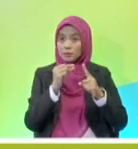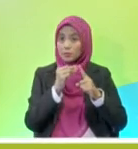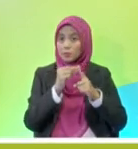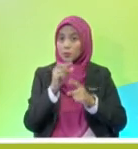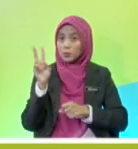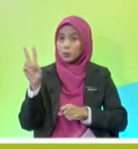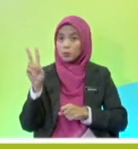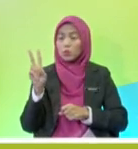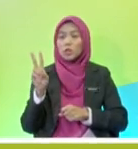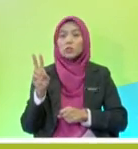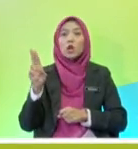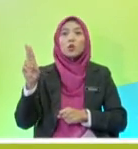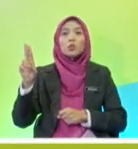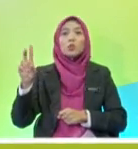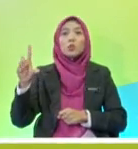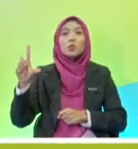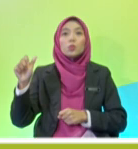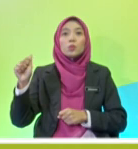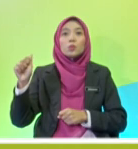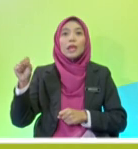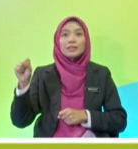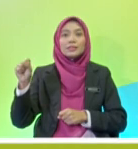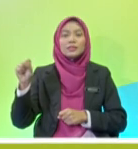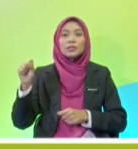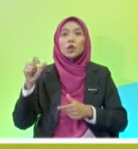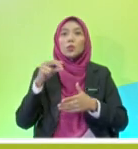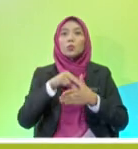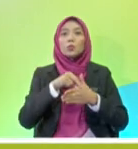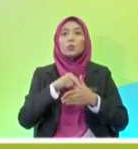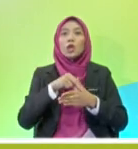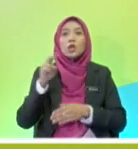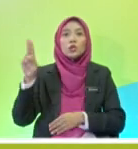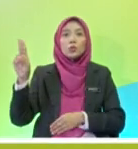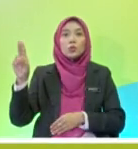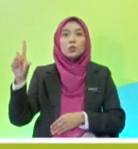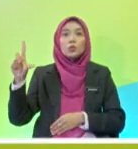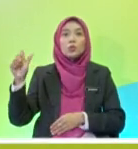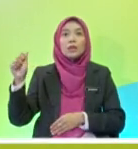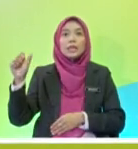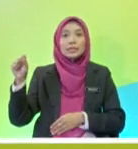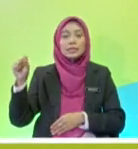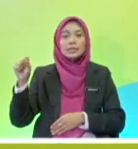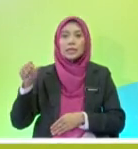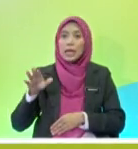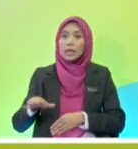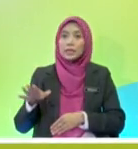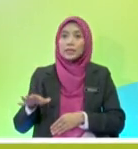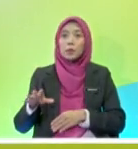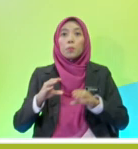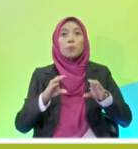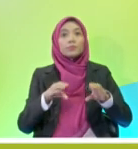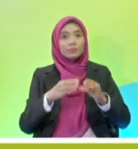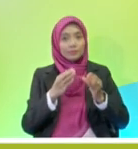ulas Oke untuk perkataan ulas kita akan suruh adik ulas